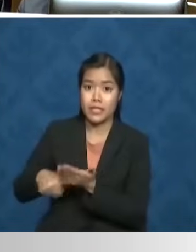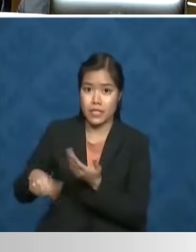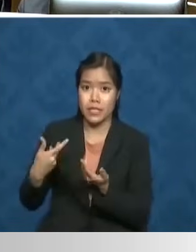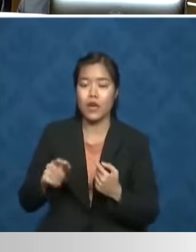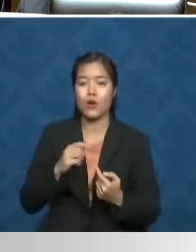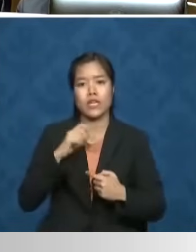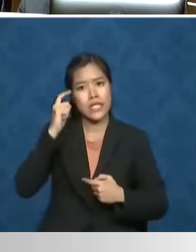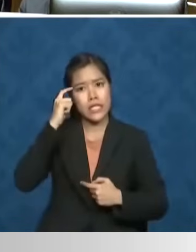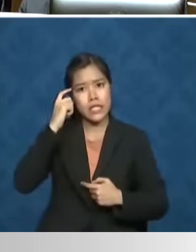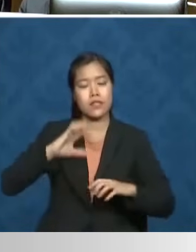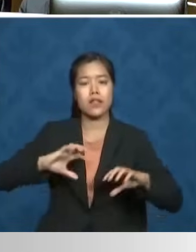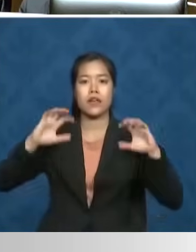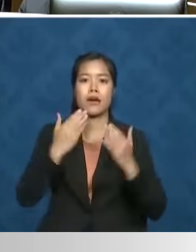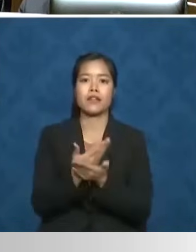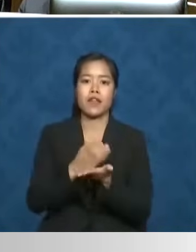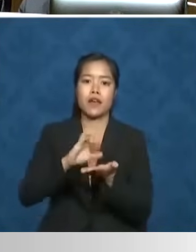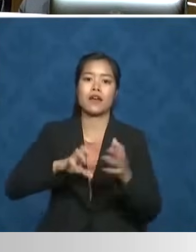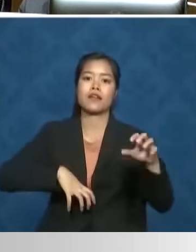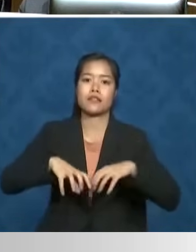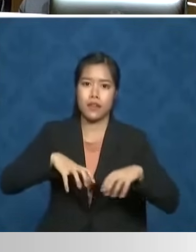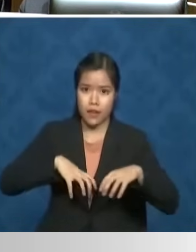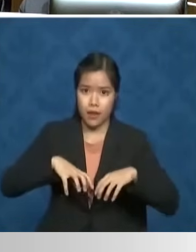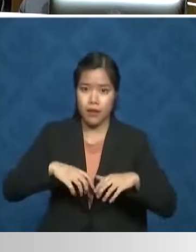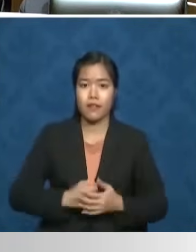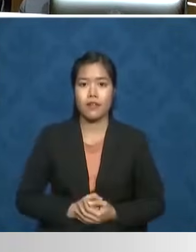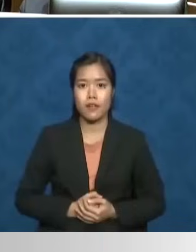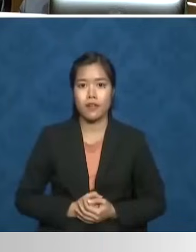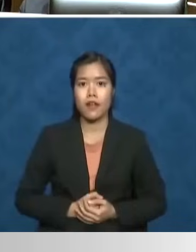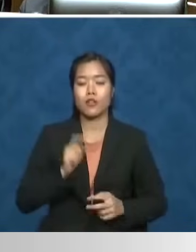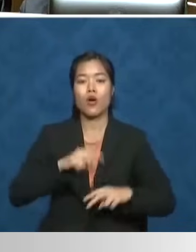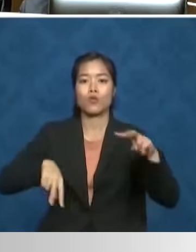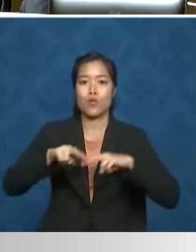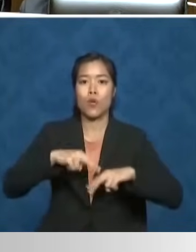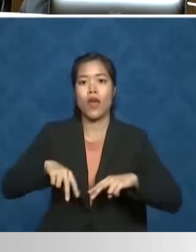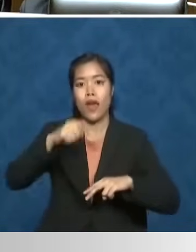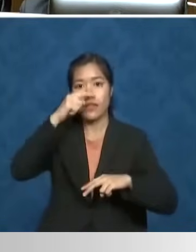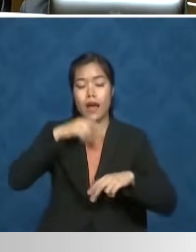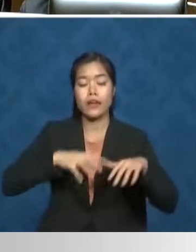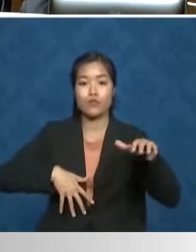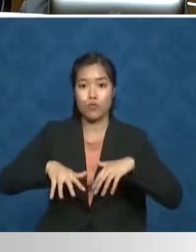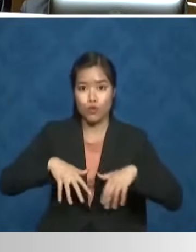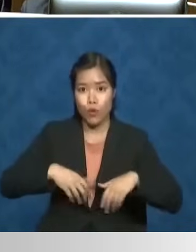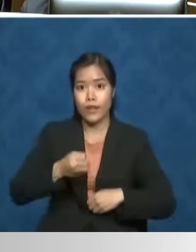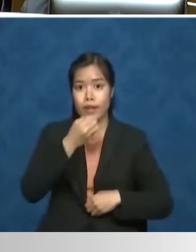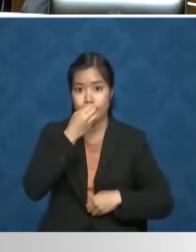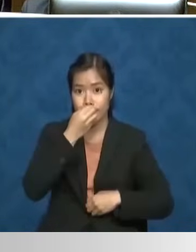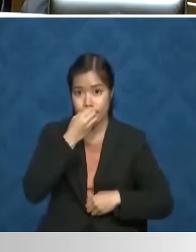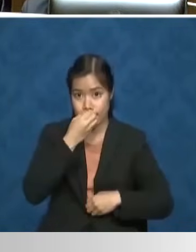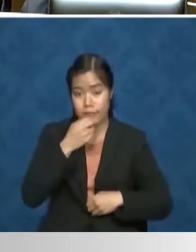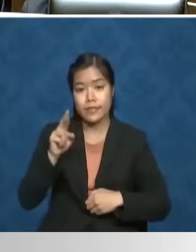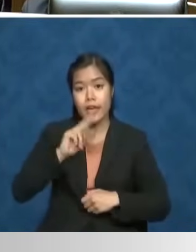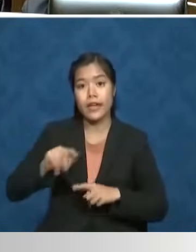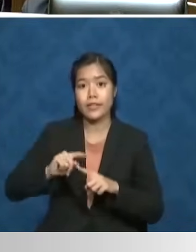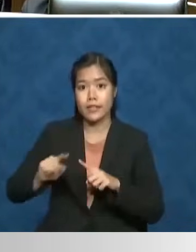ารเงินของพวกเขาอย่างรอบคอบต้องดูแลพี่น้องประชาชนคนไทยครับให้มีกินมีใช้มีเกียรติมีศักดิ์ศรีไปพร้อ